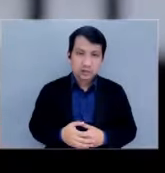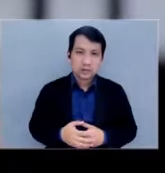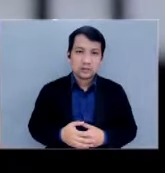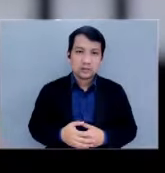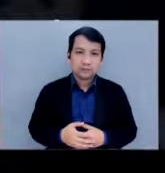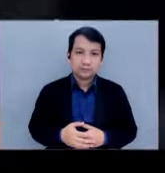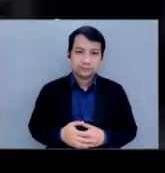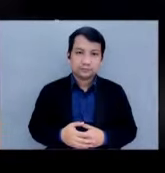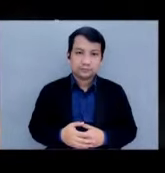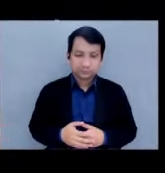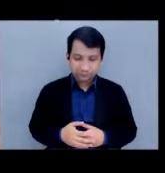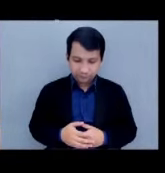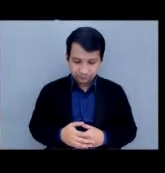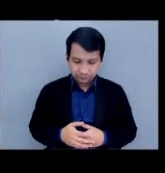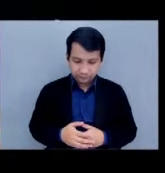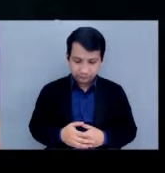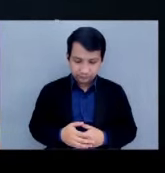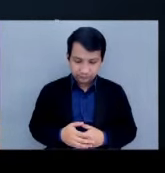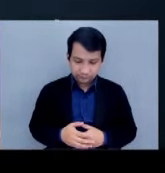Pandusi makayaman ang